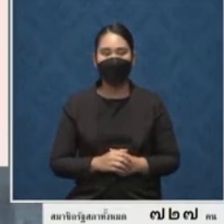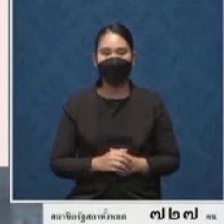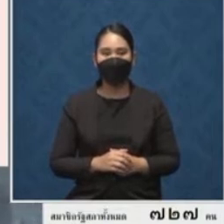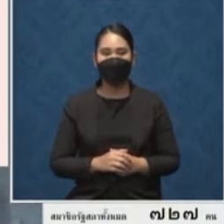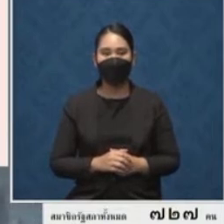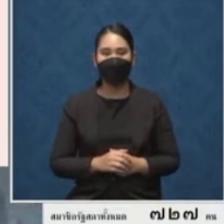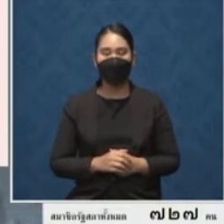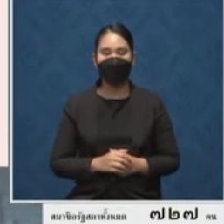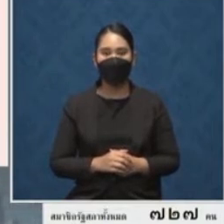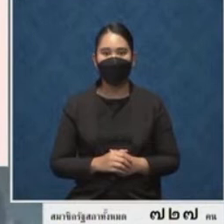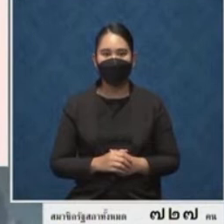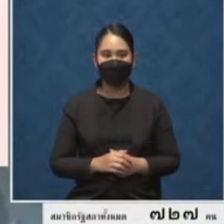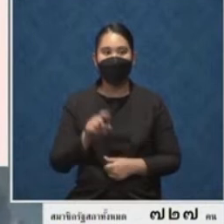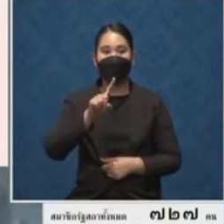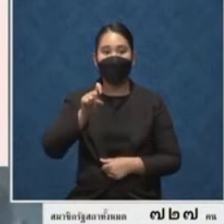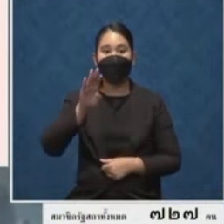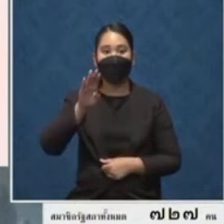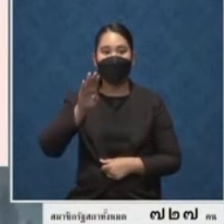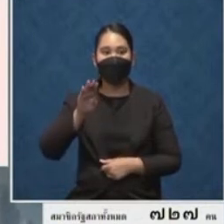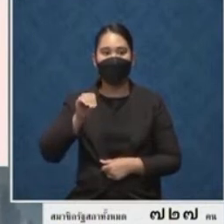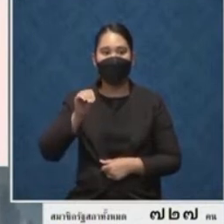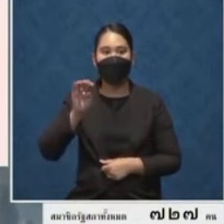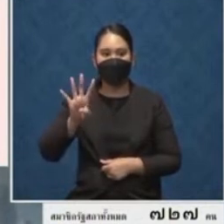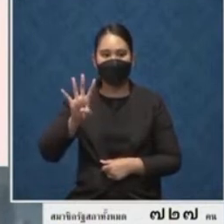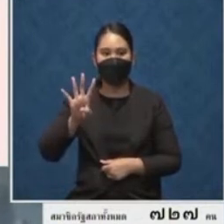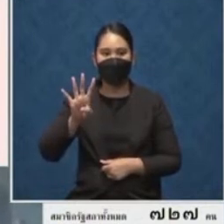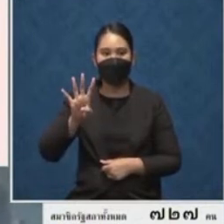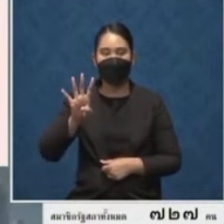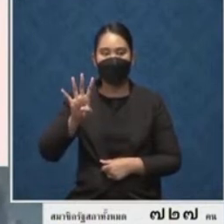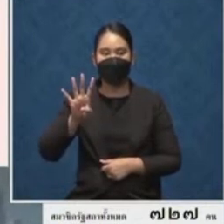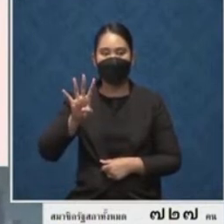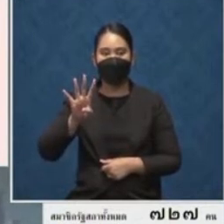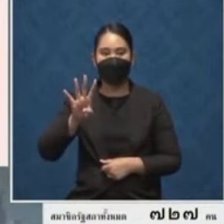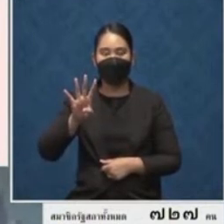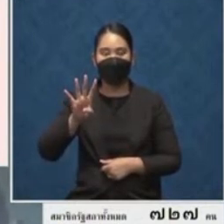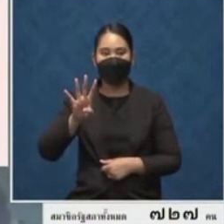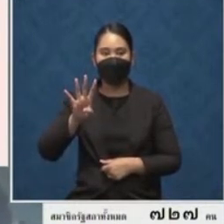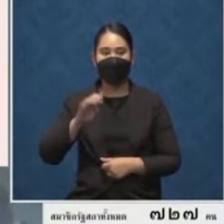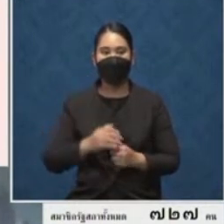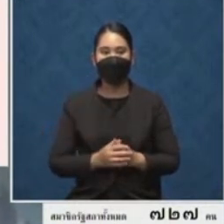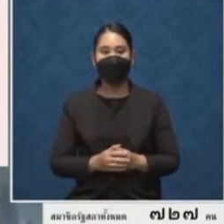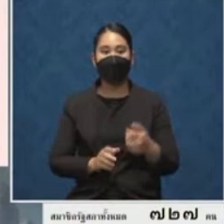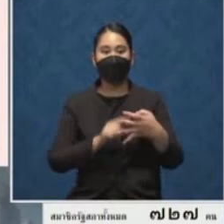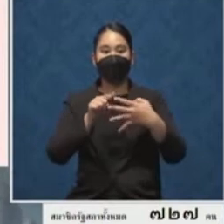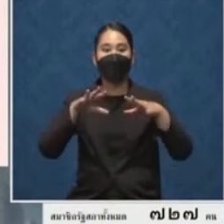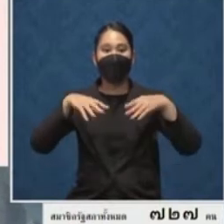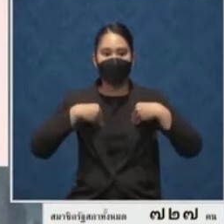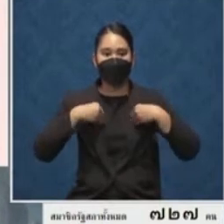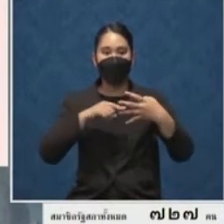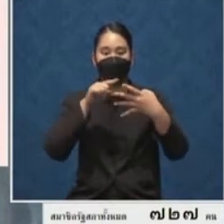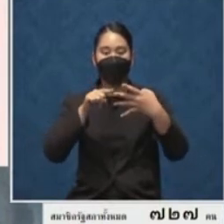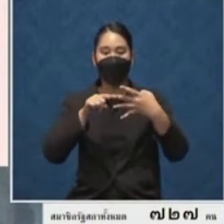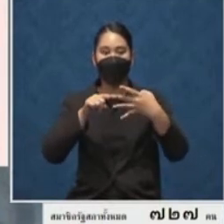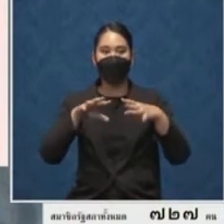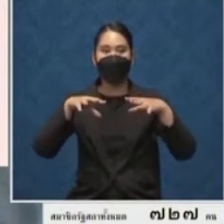หนึ่งร้อยสี่สิบสี่นายโชติพิพัฒน์เตชะโสพลมณี หนึ่งรับหลักการสองรับหลัก